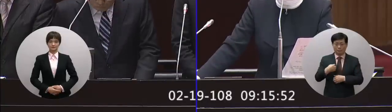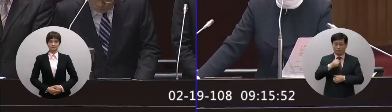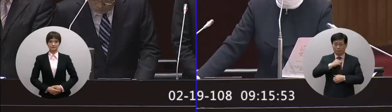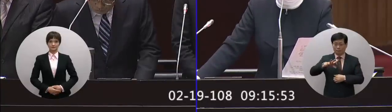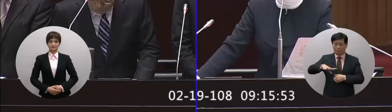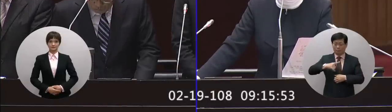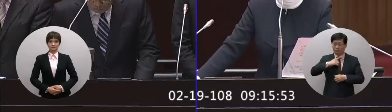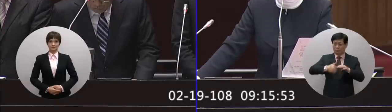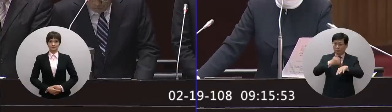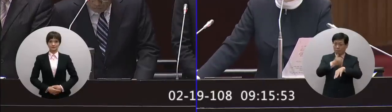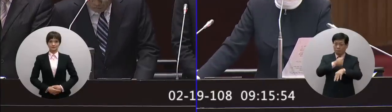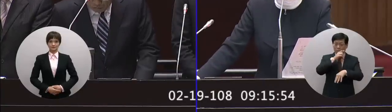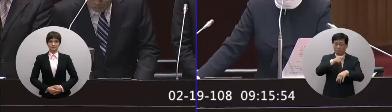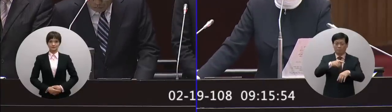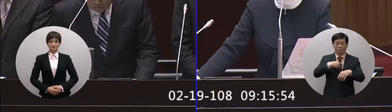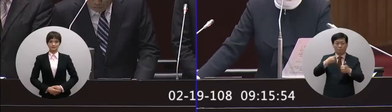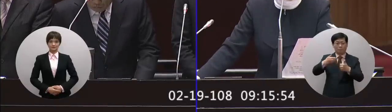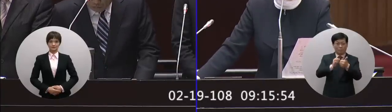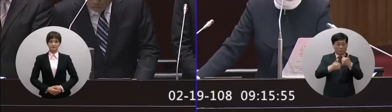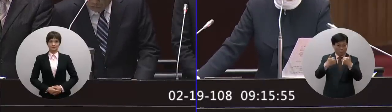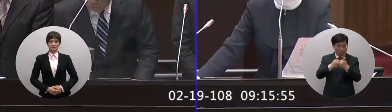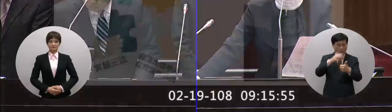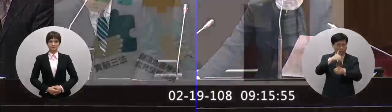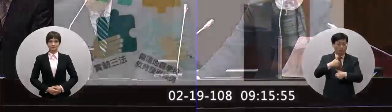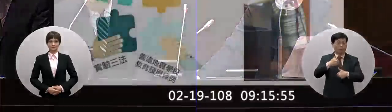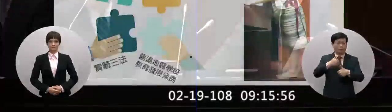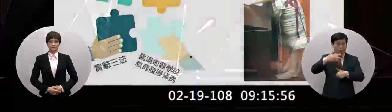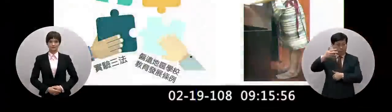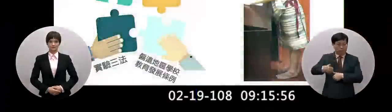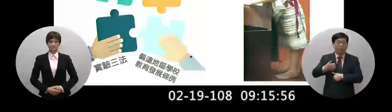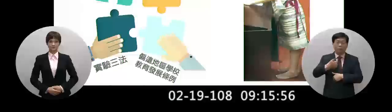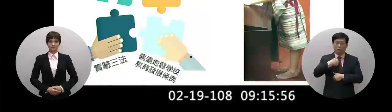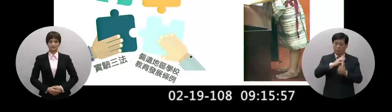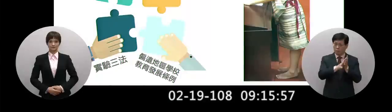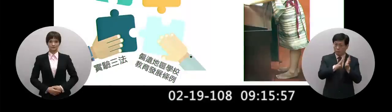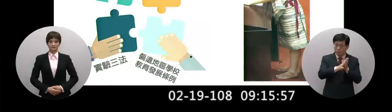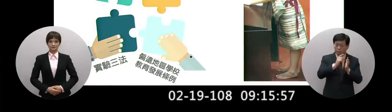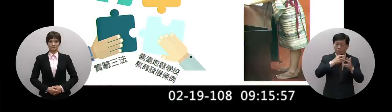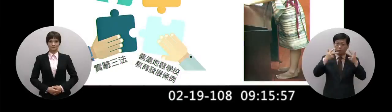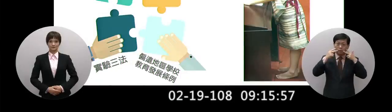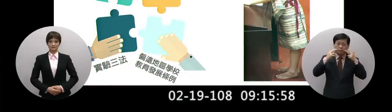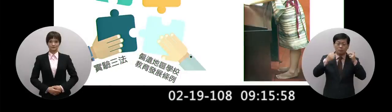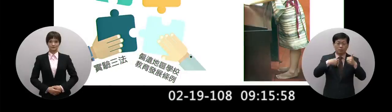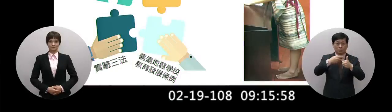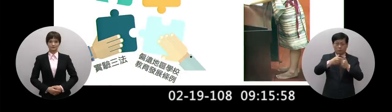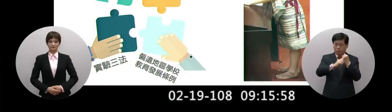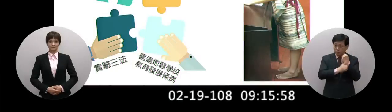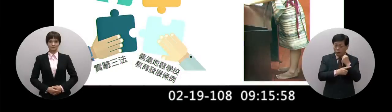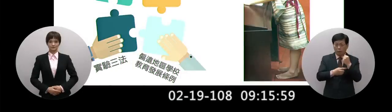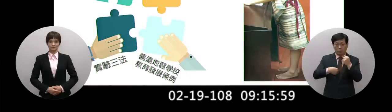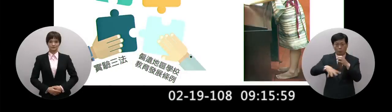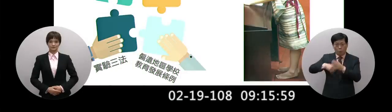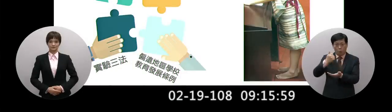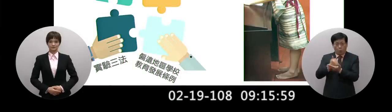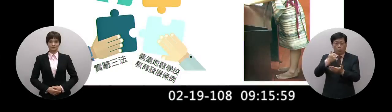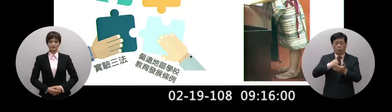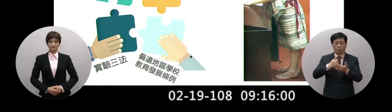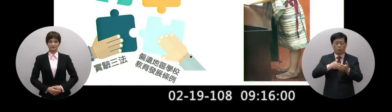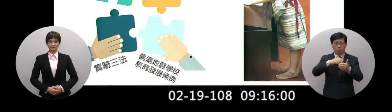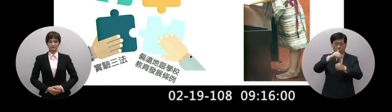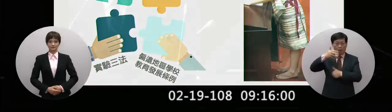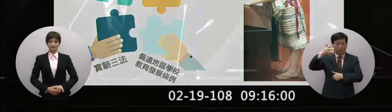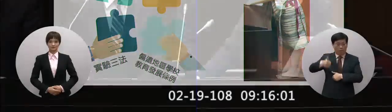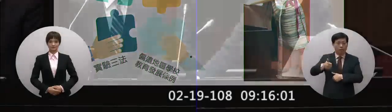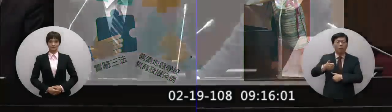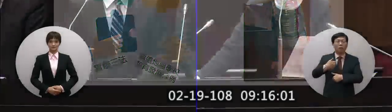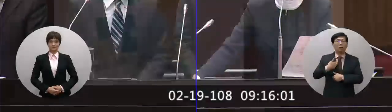教育委员会的招委，我排了原住民教育法，谢谢主灵的安排，让我抽到了招委，